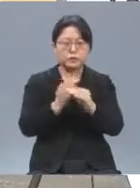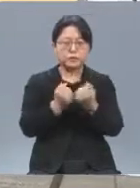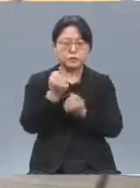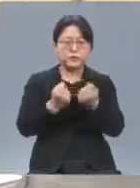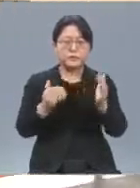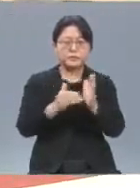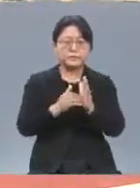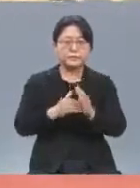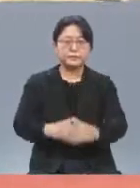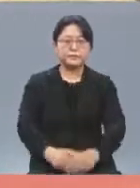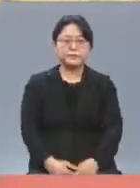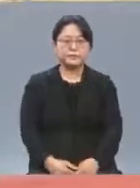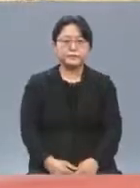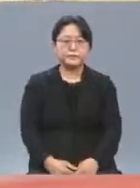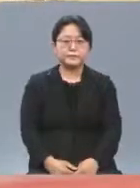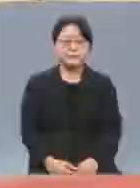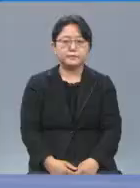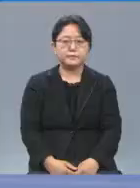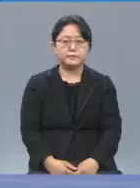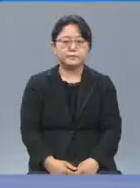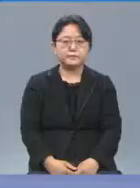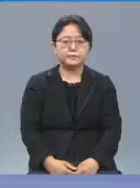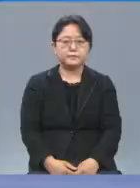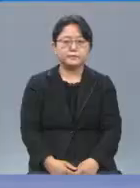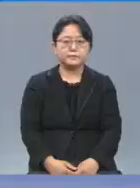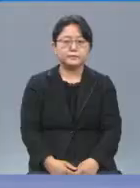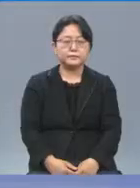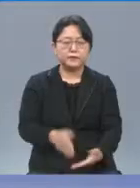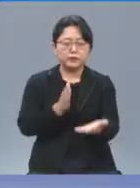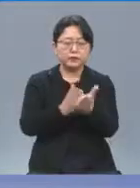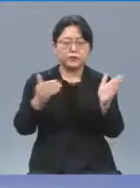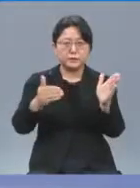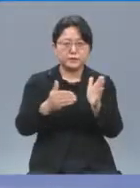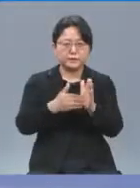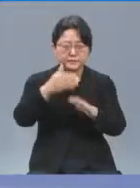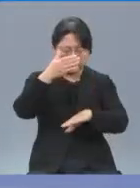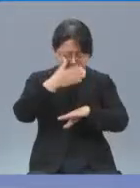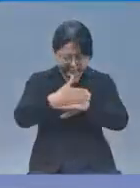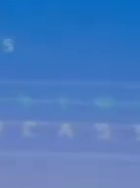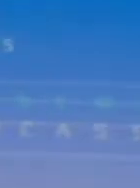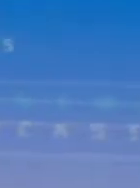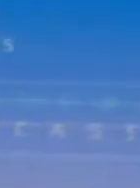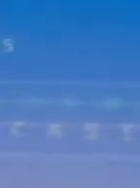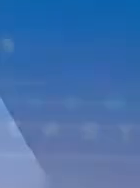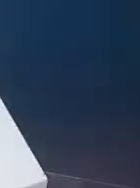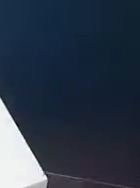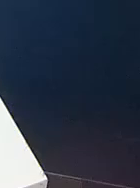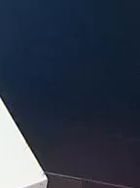밝혔습니다. 뉴스를 마칩니다. 감사합니다.